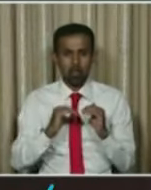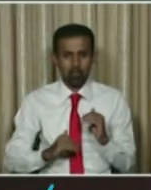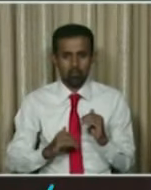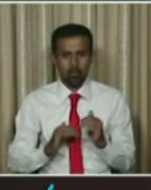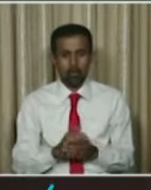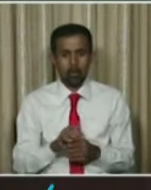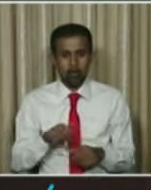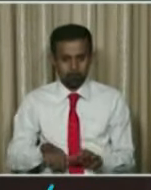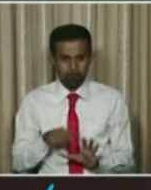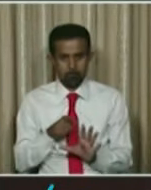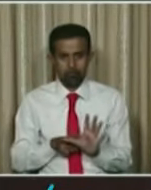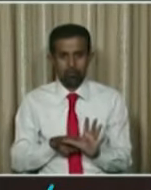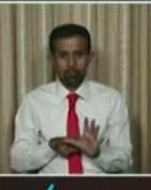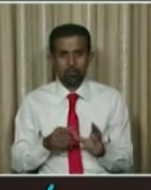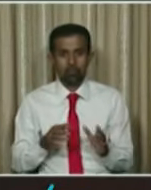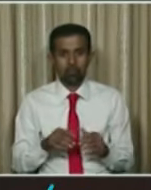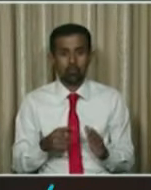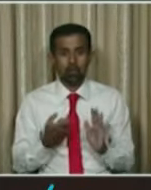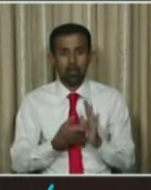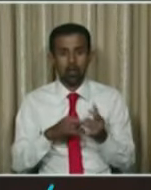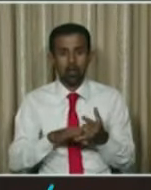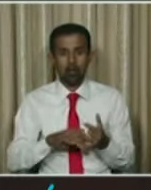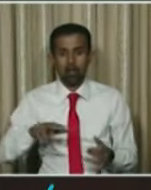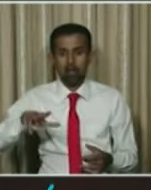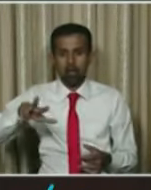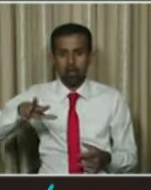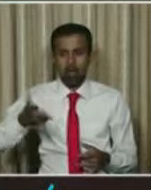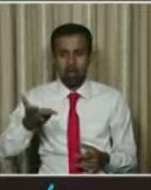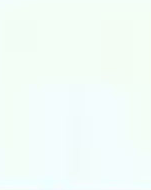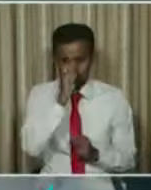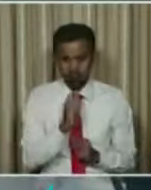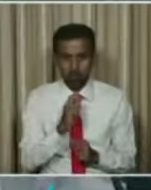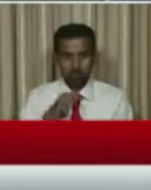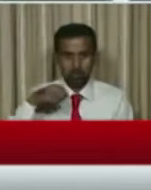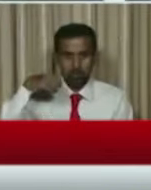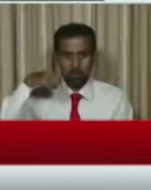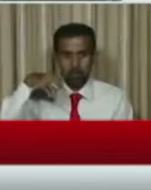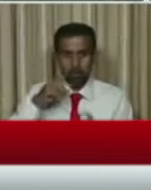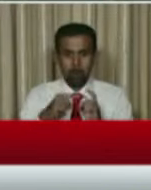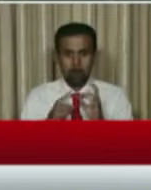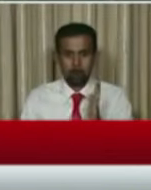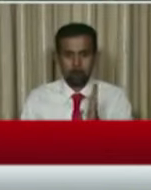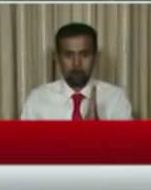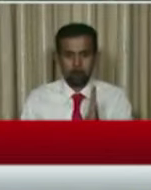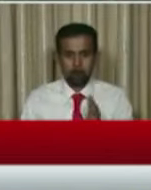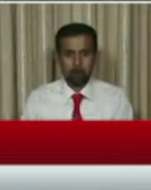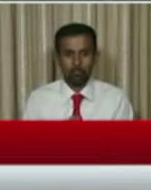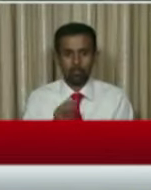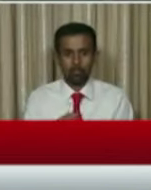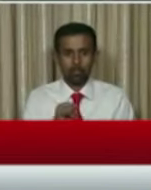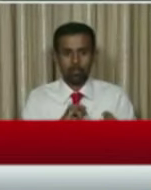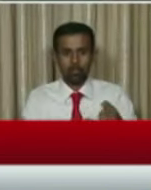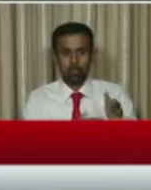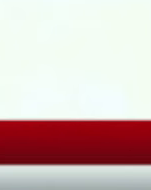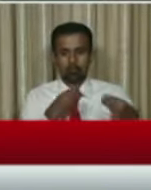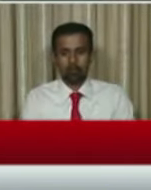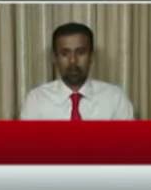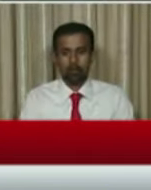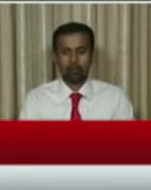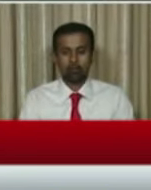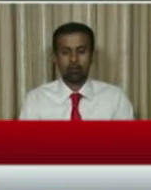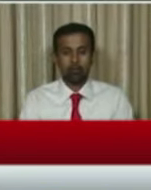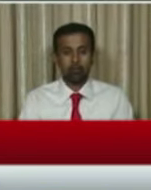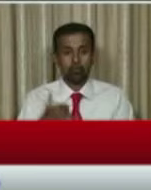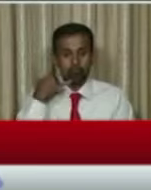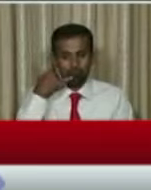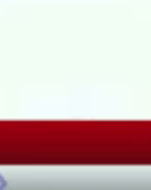මේ අවුරුද්දේ ඉඳලා ඒක රුපියල් 800ක් දක්වා අඩු කරන්න අපි කටයුතු කරලා තියෙනවා. විදුලි බිල මේ වෙනකොට අපි ලබා දෙන්නේ SMS එකක් හරින් පොඩි ෆෝන් එකකට. මේ